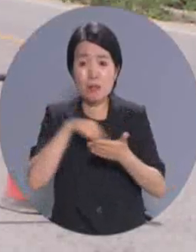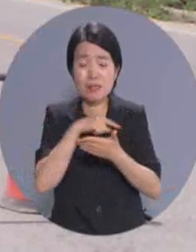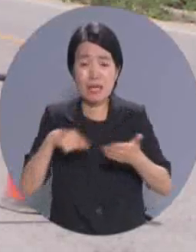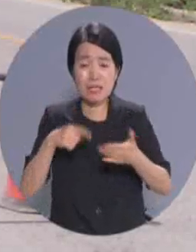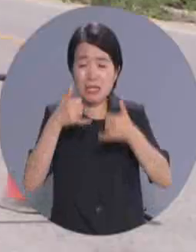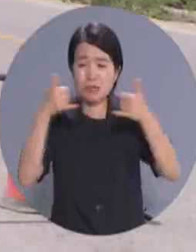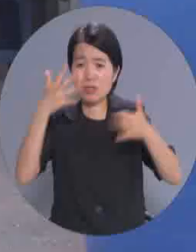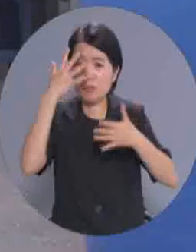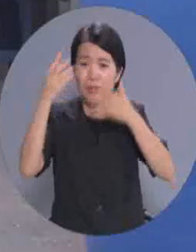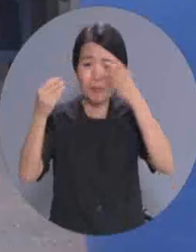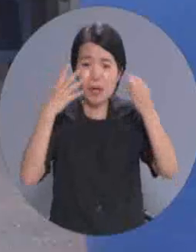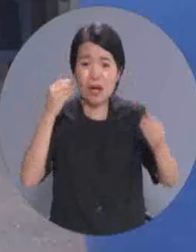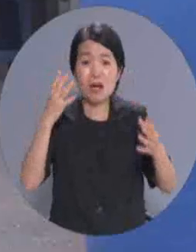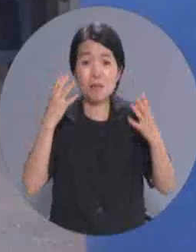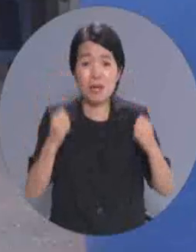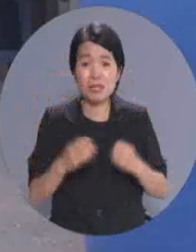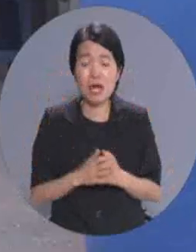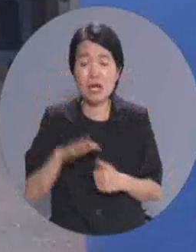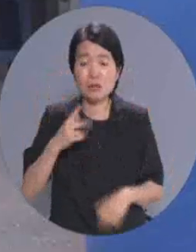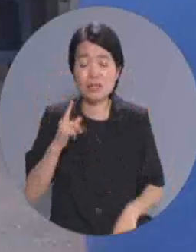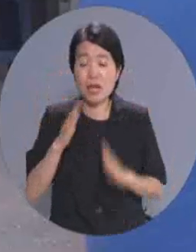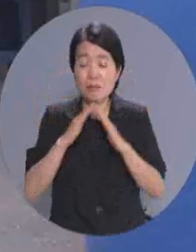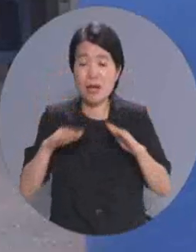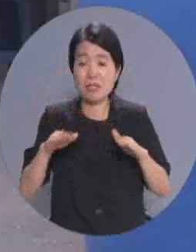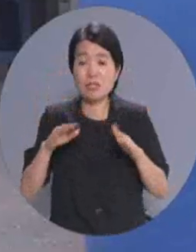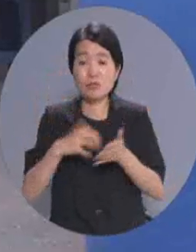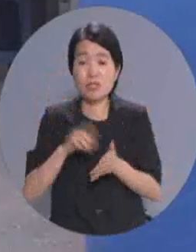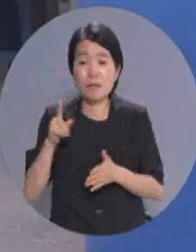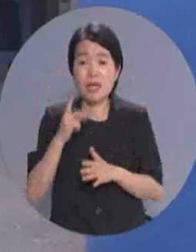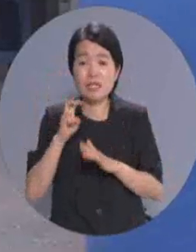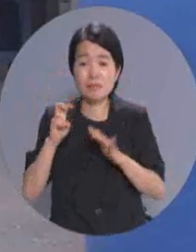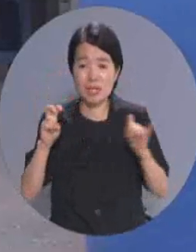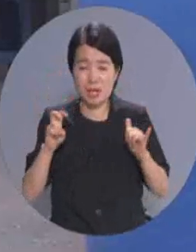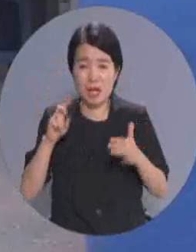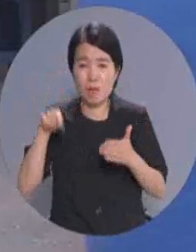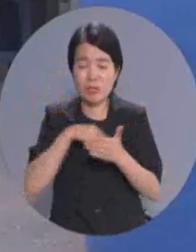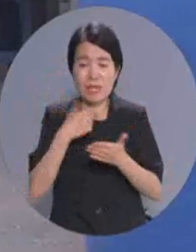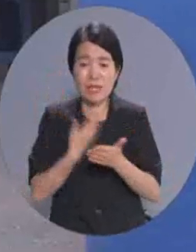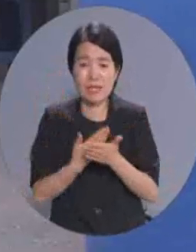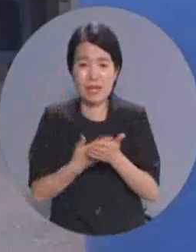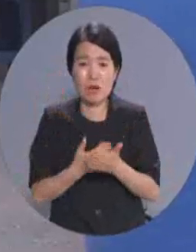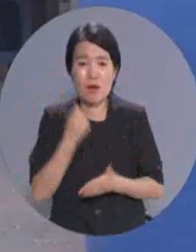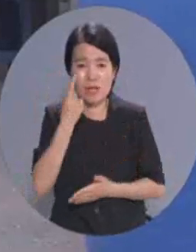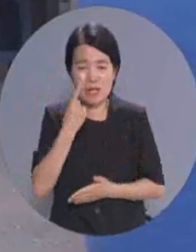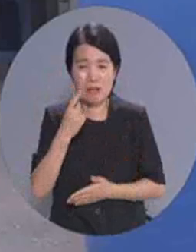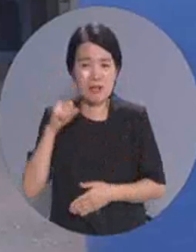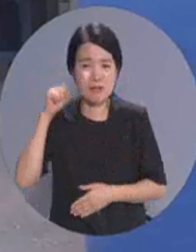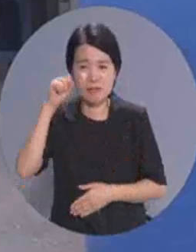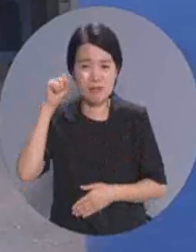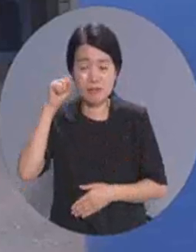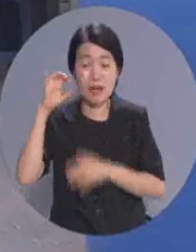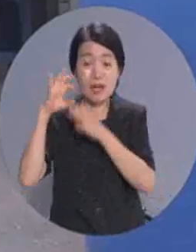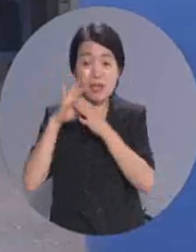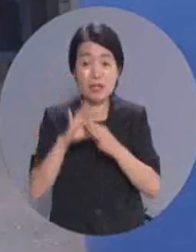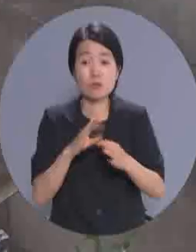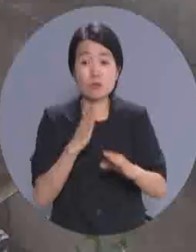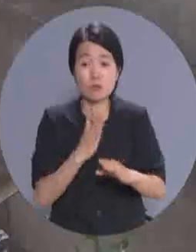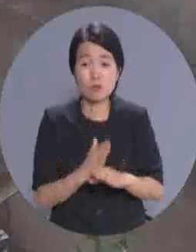현수막이 붙었습니다. 소장마을 주민 120여 명은 보상 이행을 촉구하며 한 달 가까이 집회를 이어오고